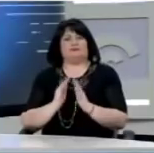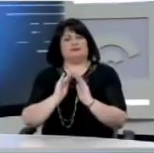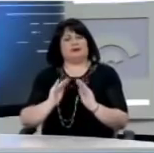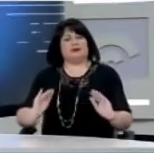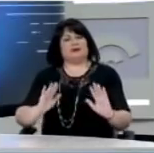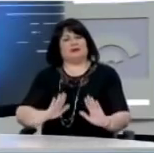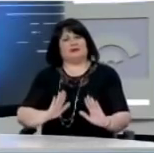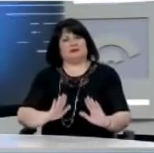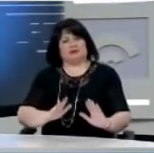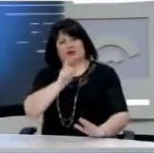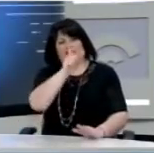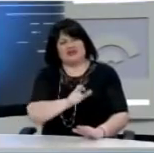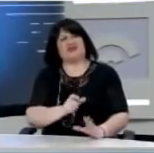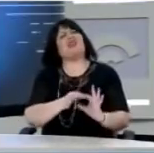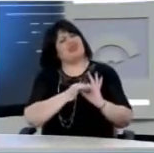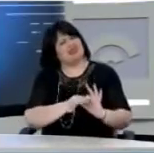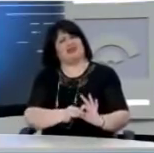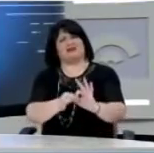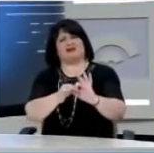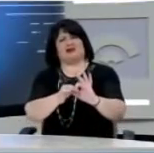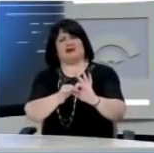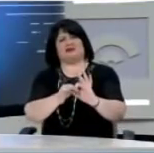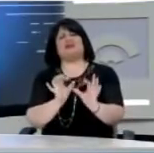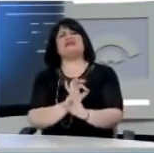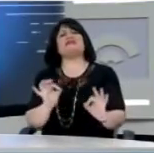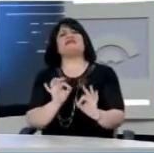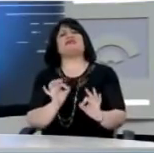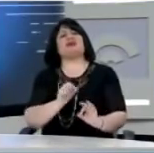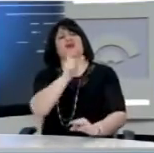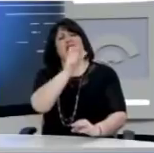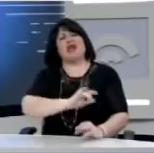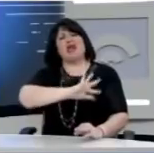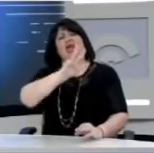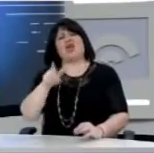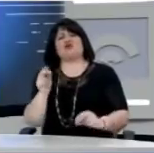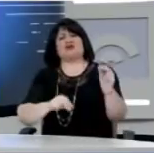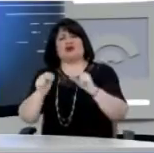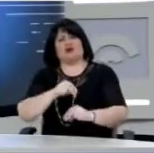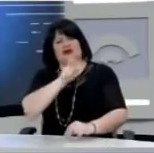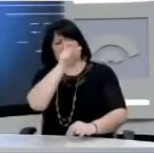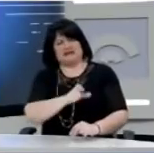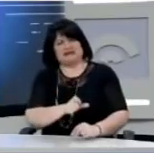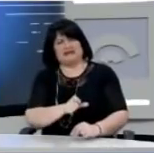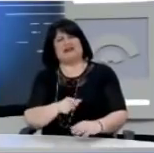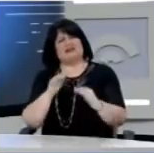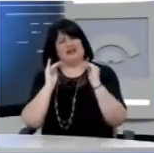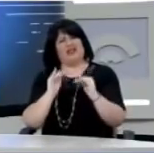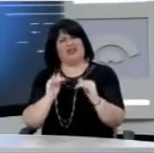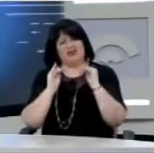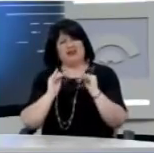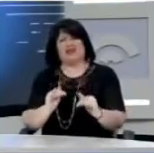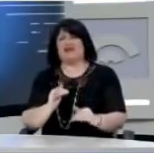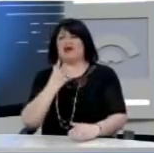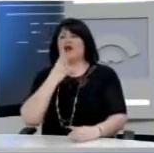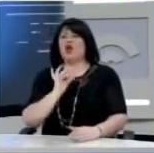είμαι βέβαιος δεν θα το κάνετε. Είμαι βέβαιος ότι θα συνεχίσετε μέχρι τις εκλογές, γιατί έχετε